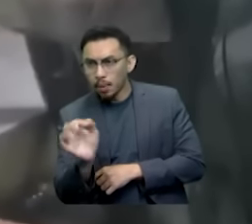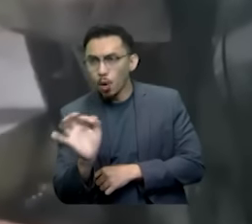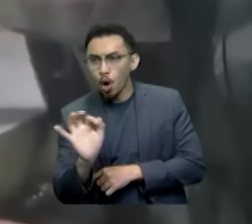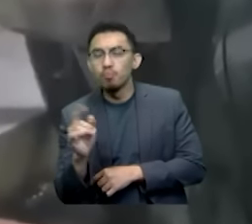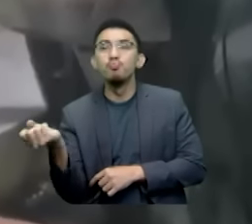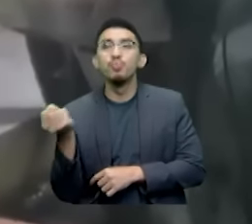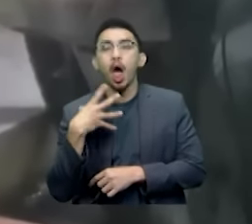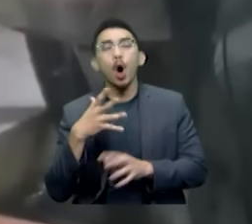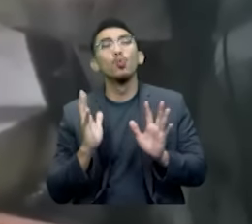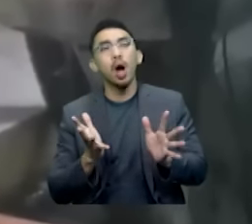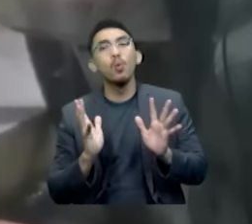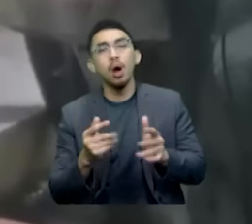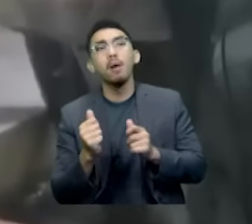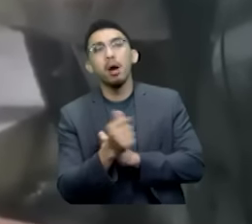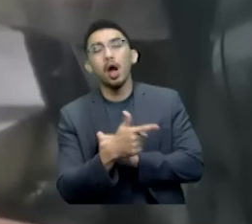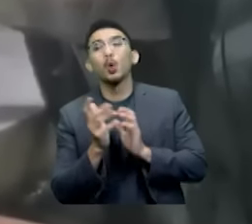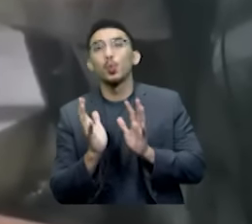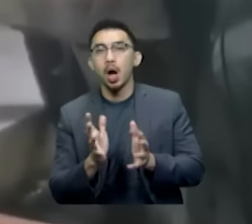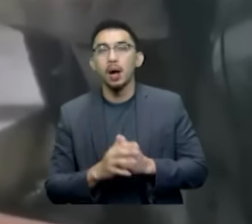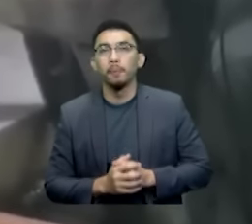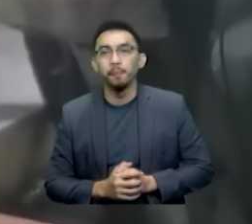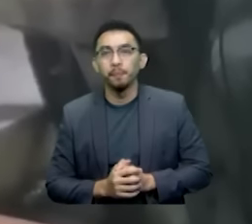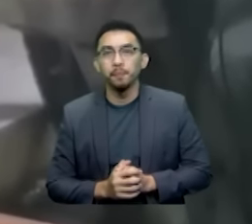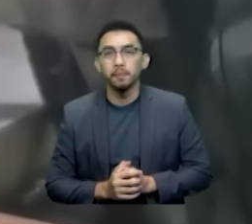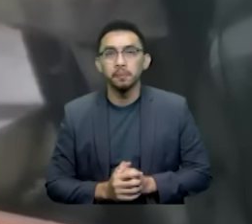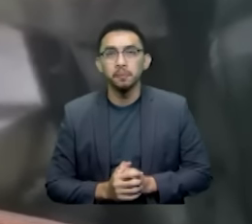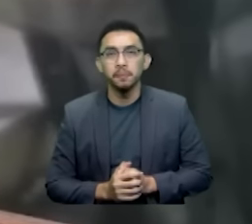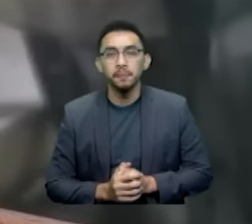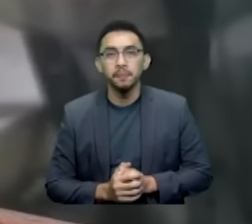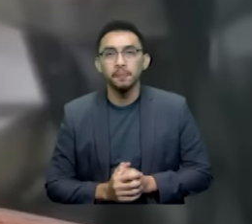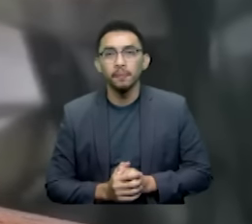terlalu, kubuk apa lah ya. Ya, bilang gitu,